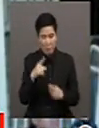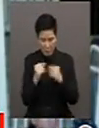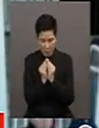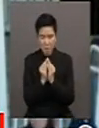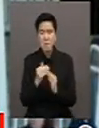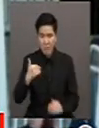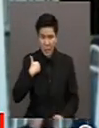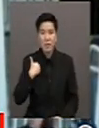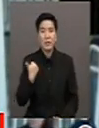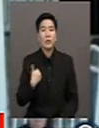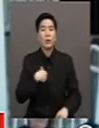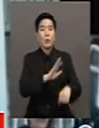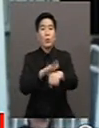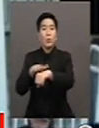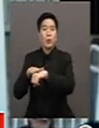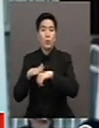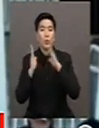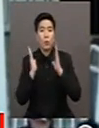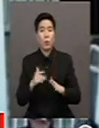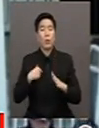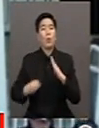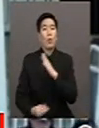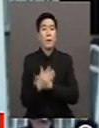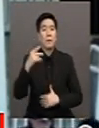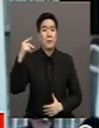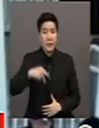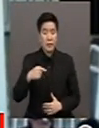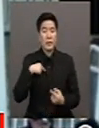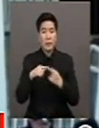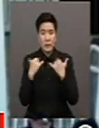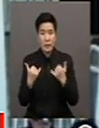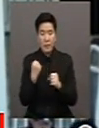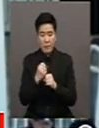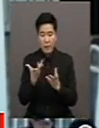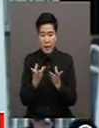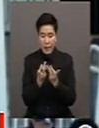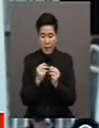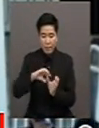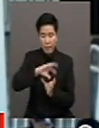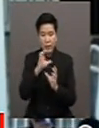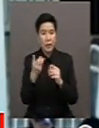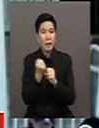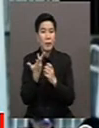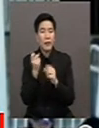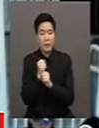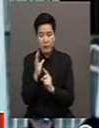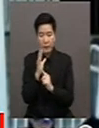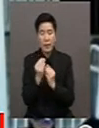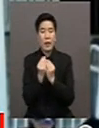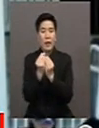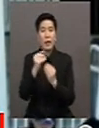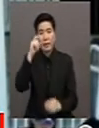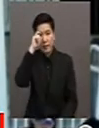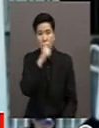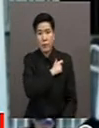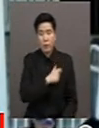ก็เชิญชวนนะครับวันนี้เป็นโอกาสพิเศษครับเราจะมีการแปลอักษรและตอนเย็นจะมีการจุดเทียนถวายพระพรก่อนที่จะเ